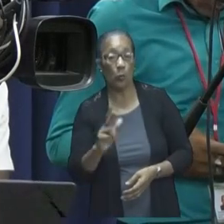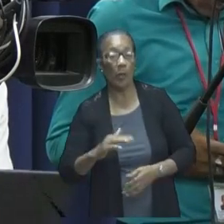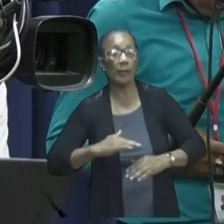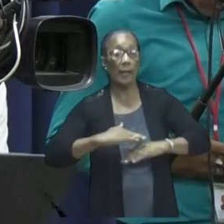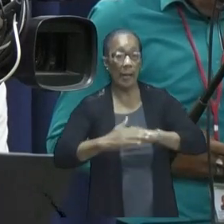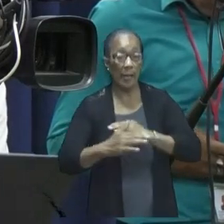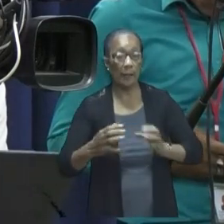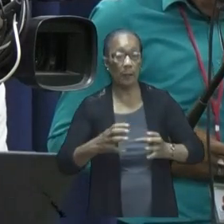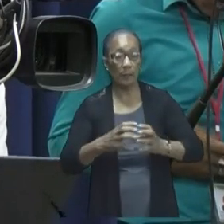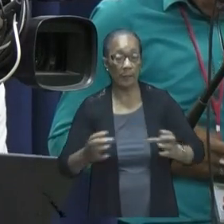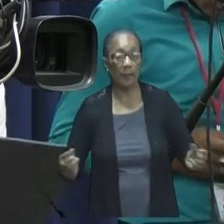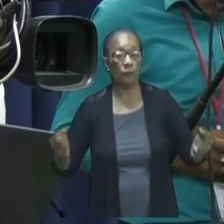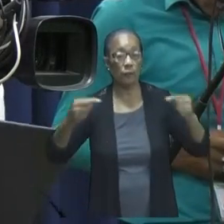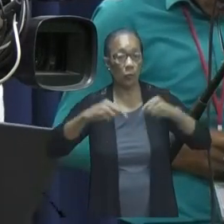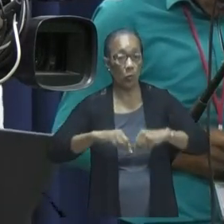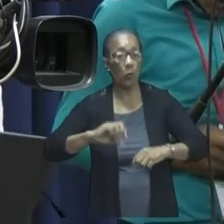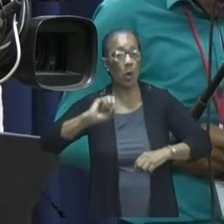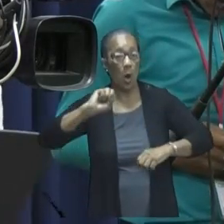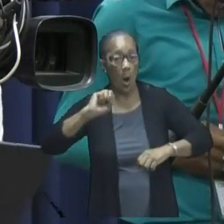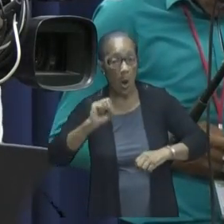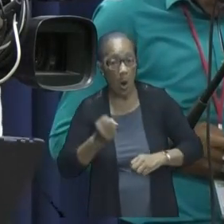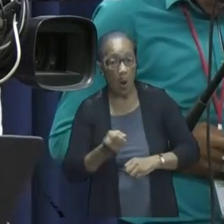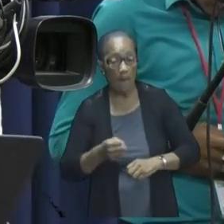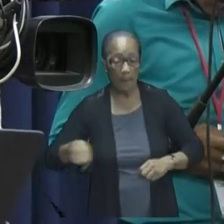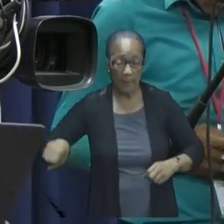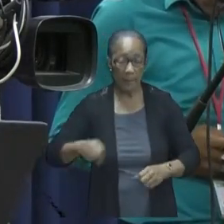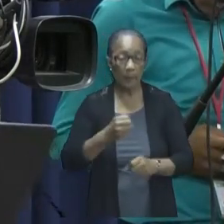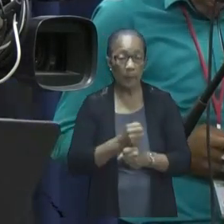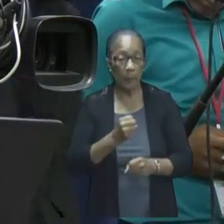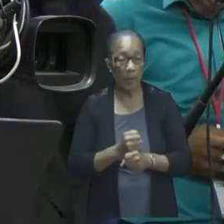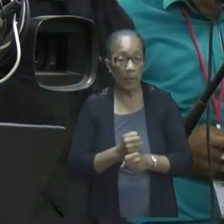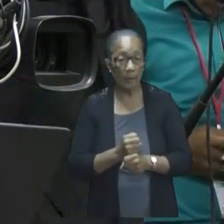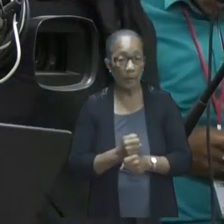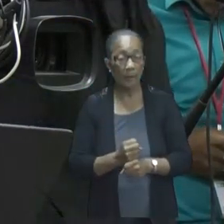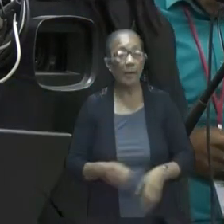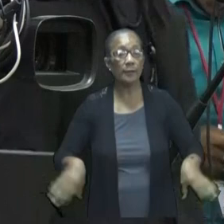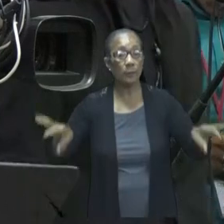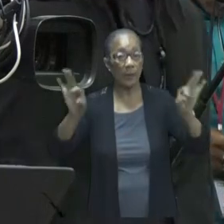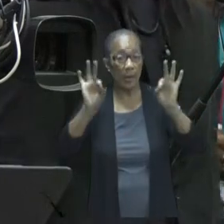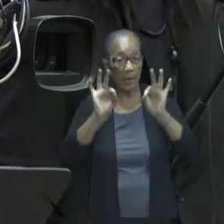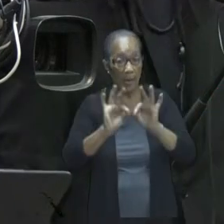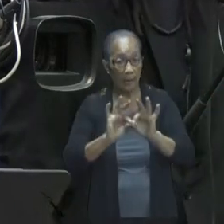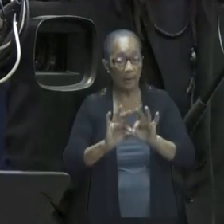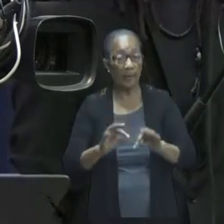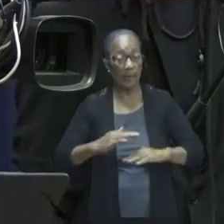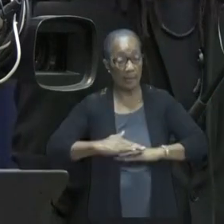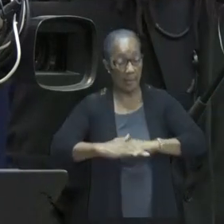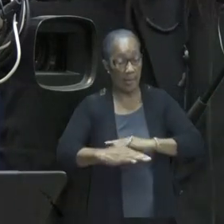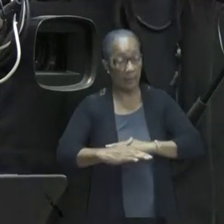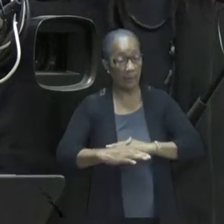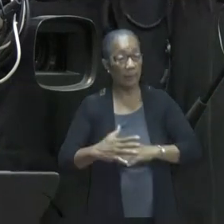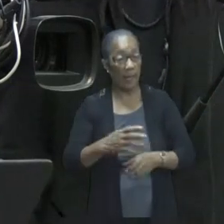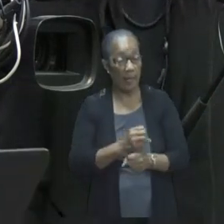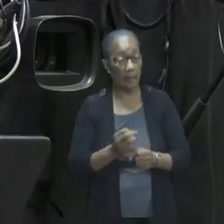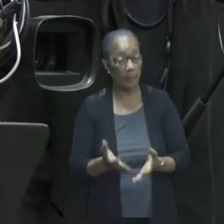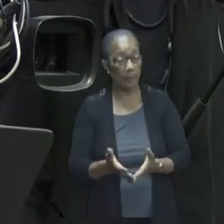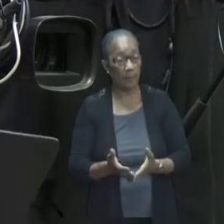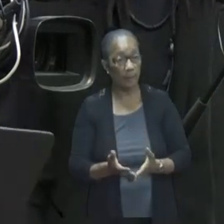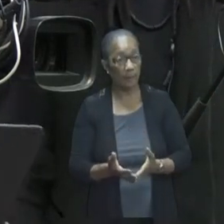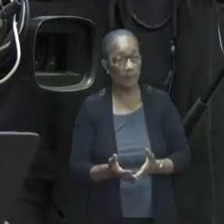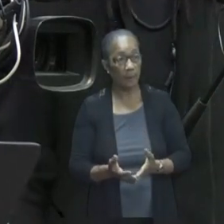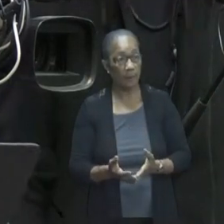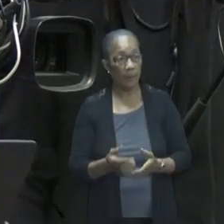komen die die your base als primaire als primaire bedrijven trekken samen met surinaamse bedrijven en